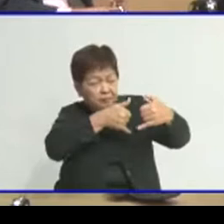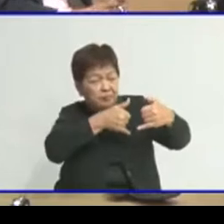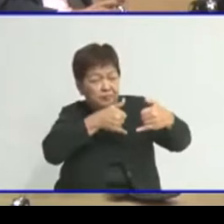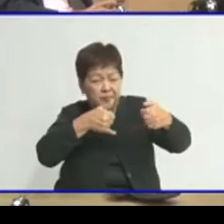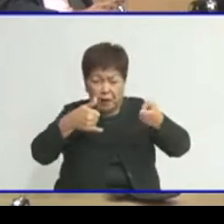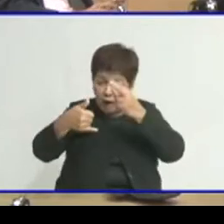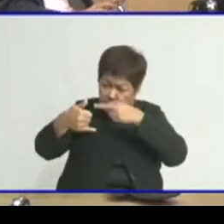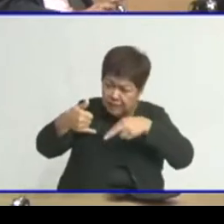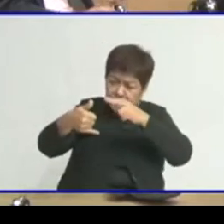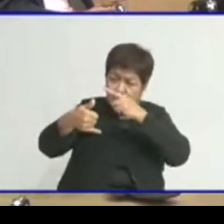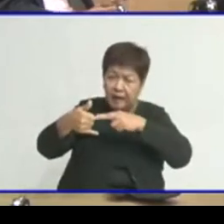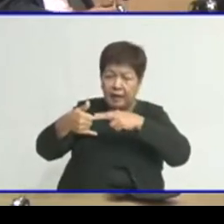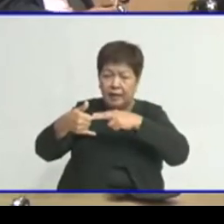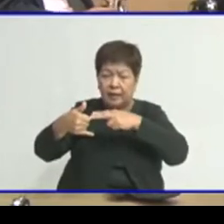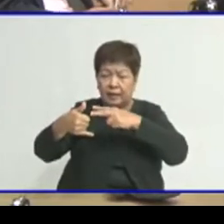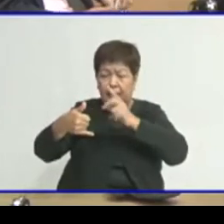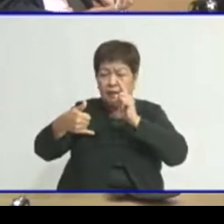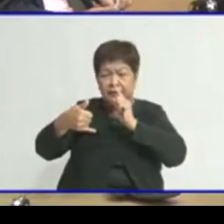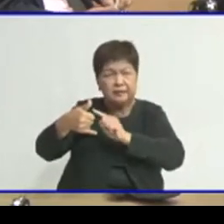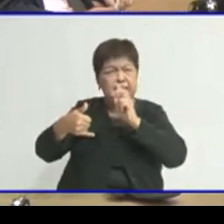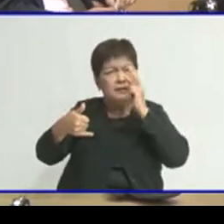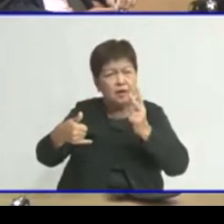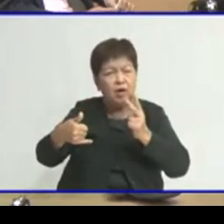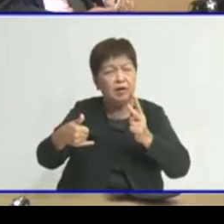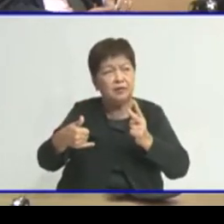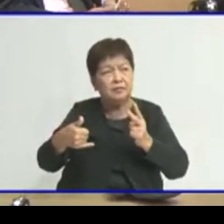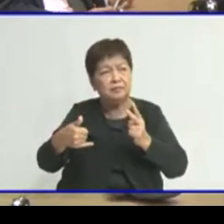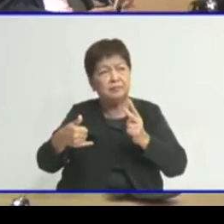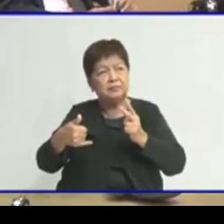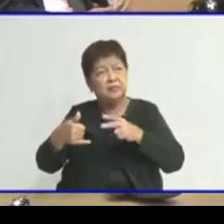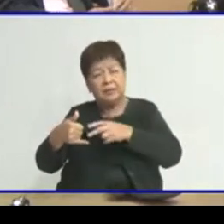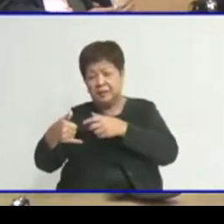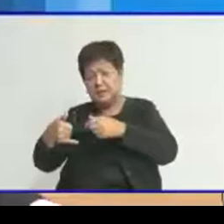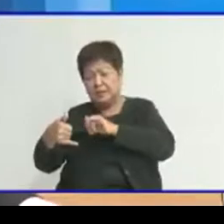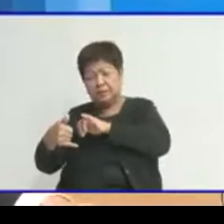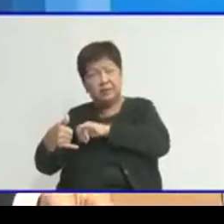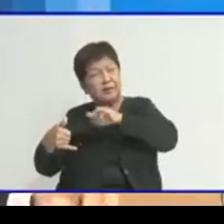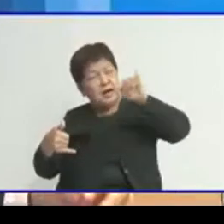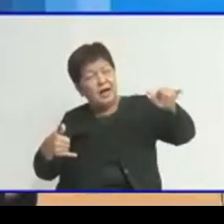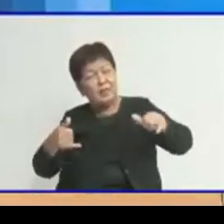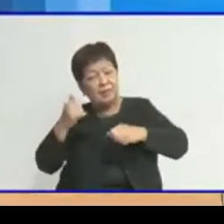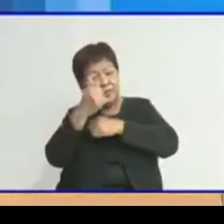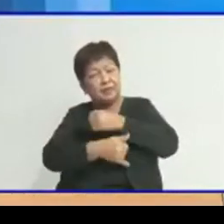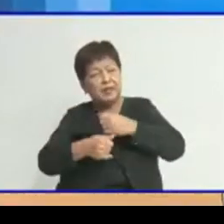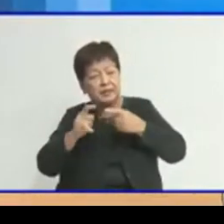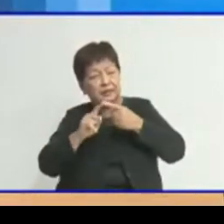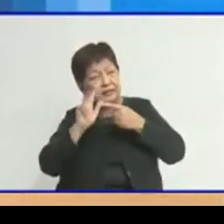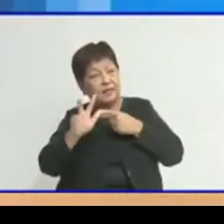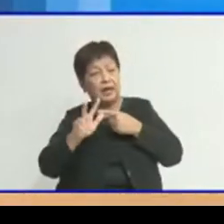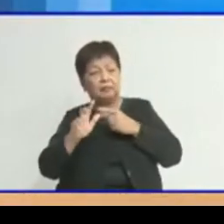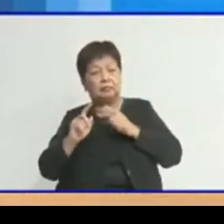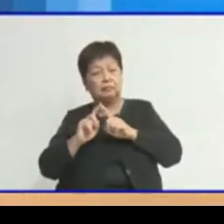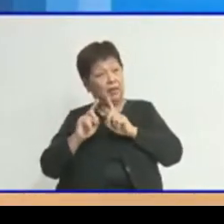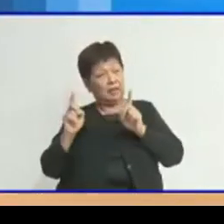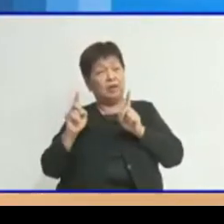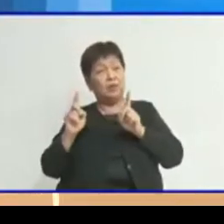resettlement ยกย้ายถิ่นฐานไปประเทศที่3เนี่ยก่อนอื่นต้องขอเรียนก่อนว่าไม่ใช่สิทธิ์ดูได้ฮะคือไม่ใช่ผู้ลี้ภัยคนที่ได้รับส